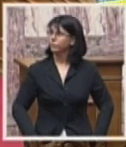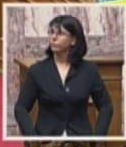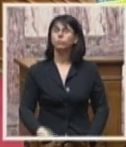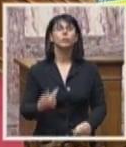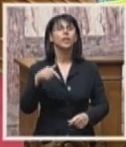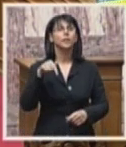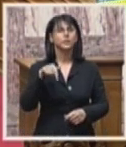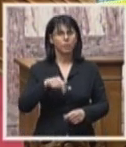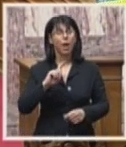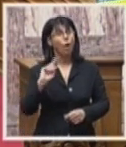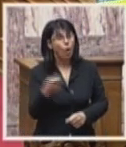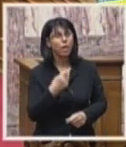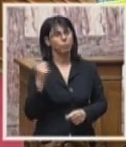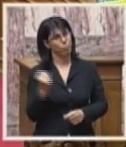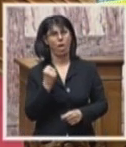Σήμερα πονάμε όλοι.